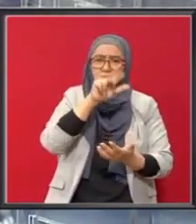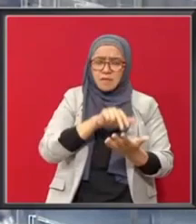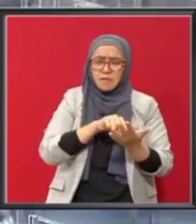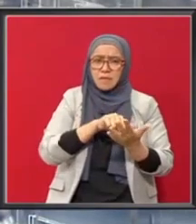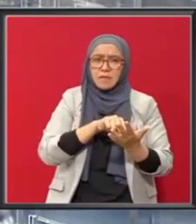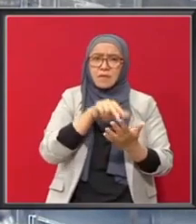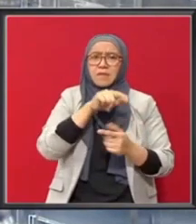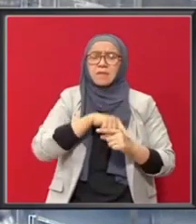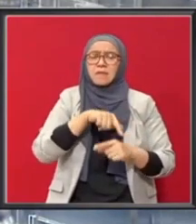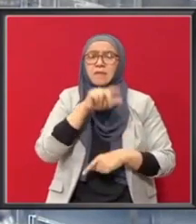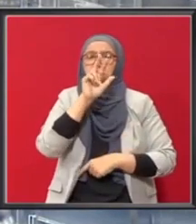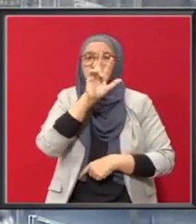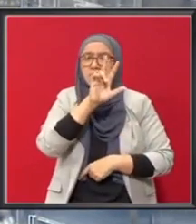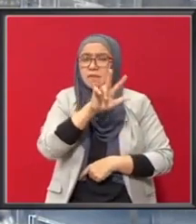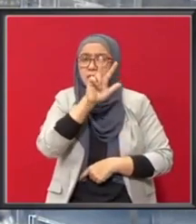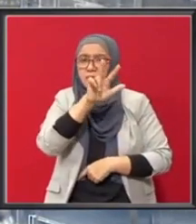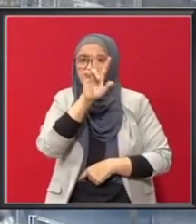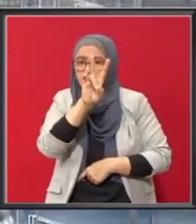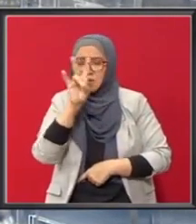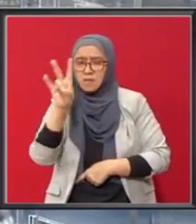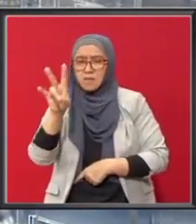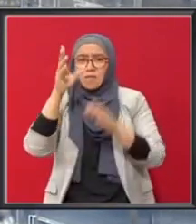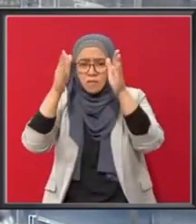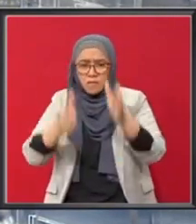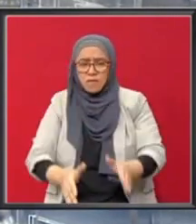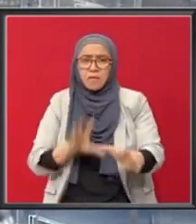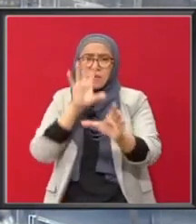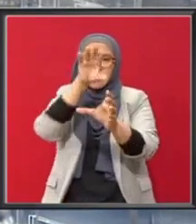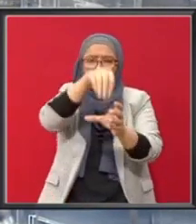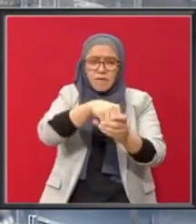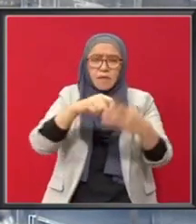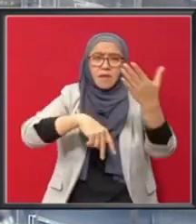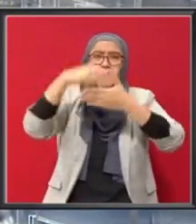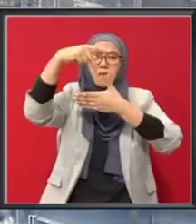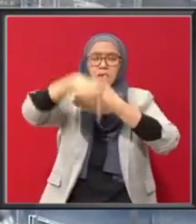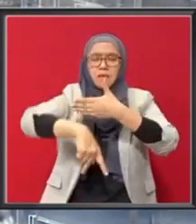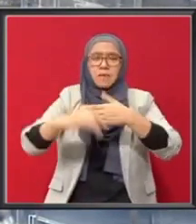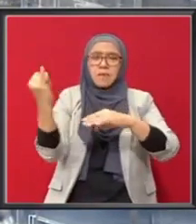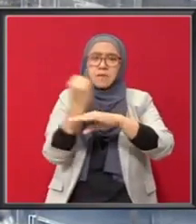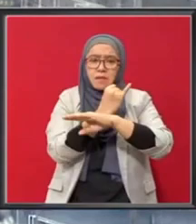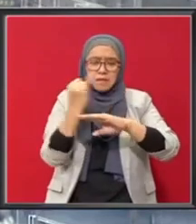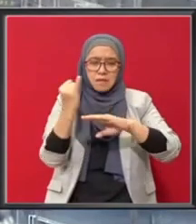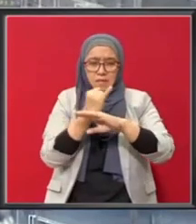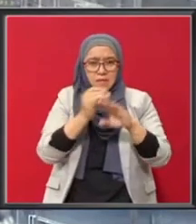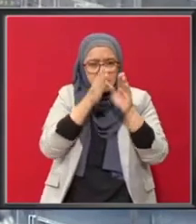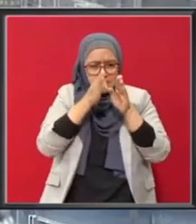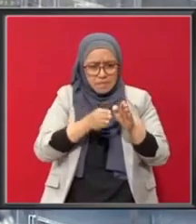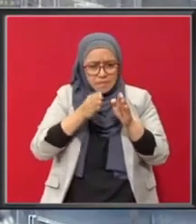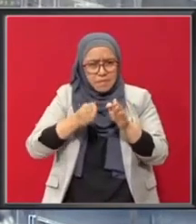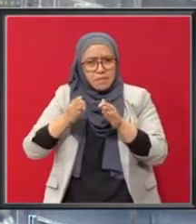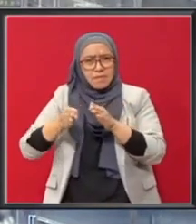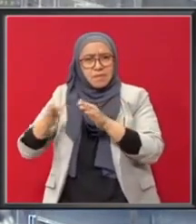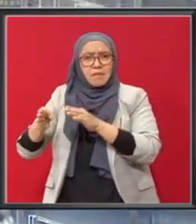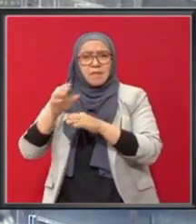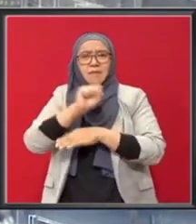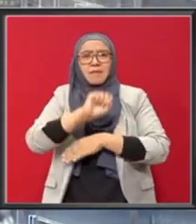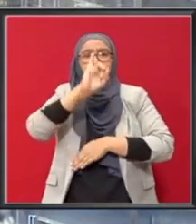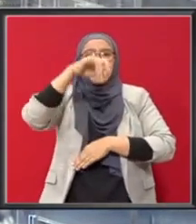orang telah menyertai program latihan industri berstruktur structure intensif program